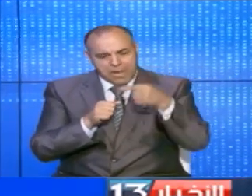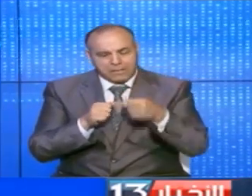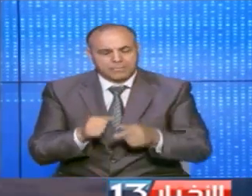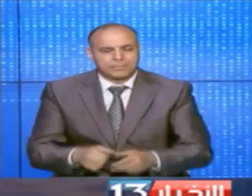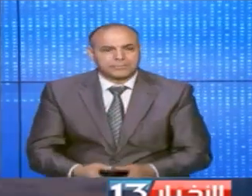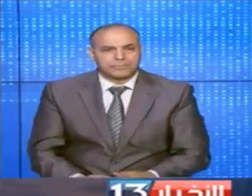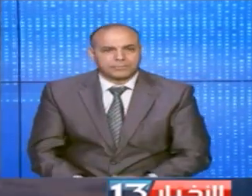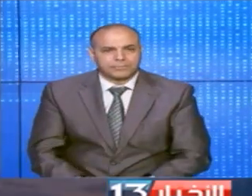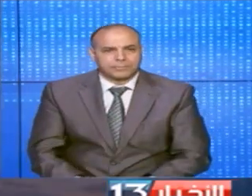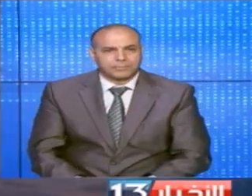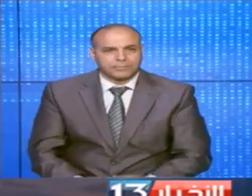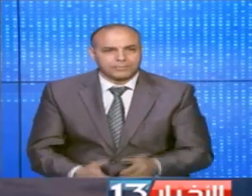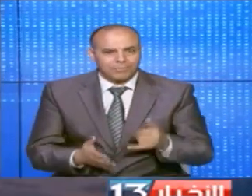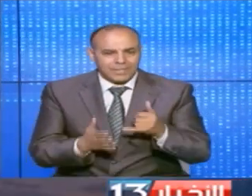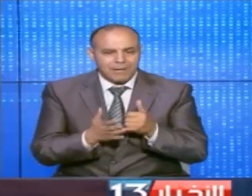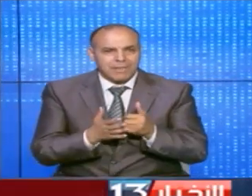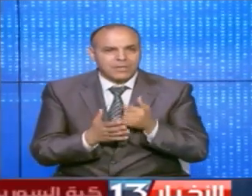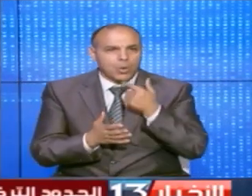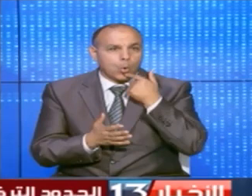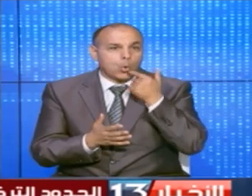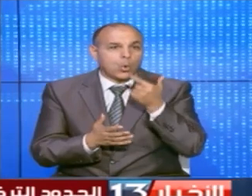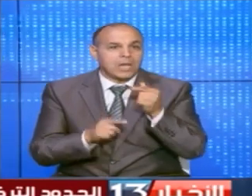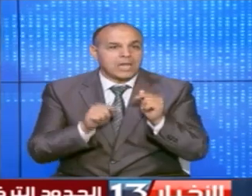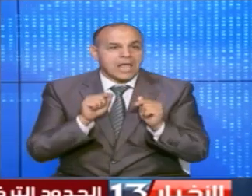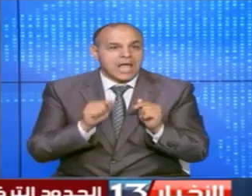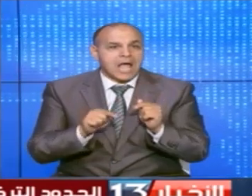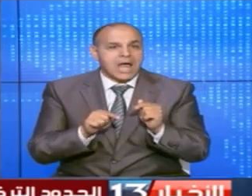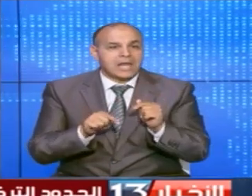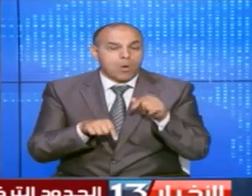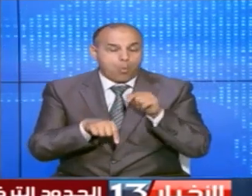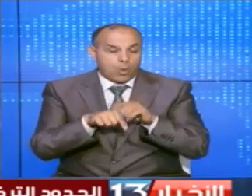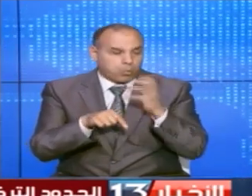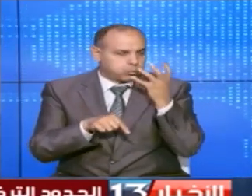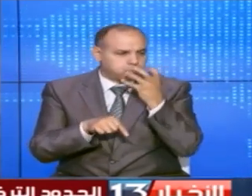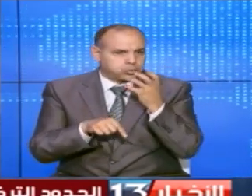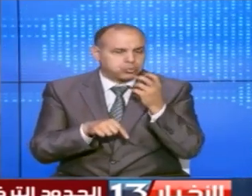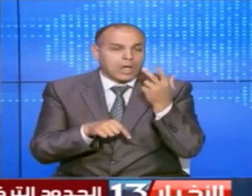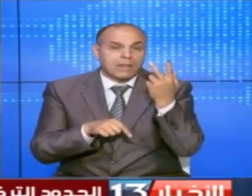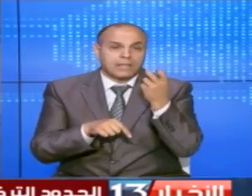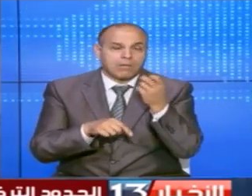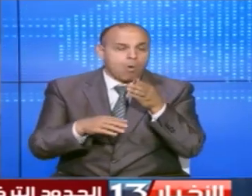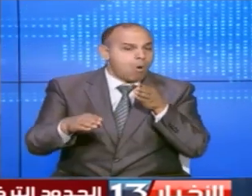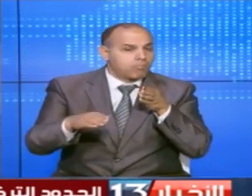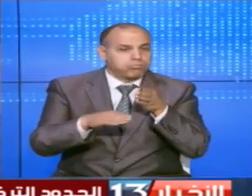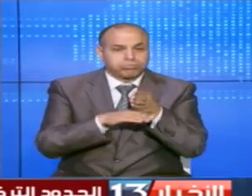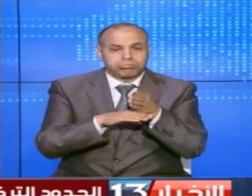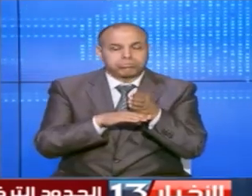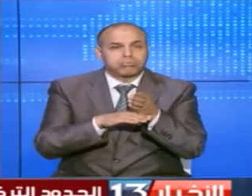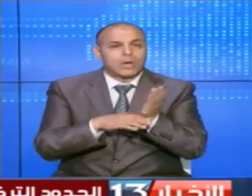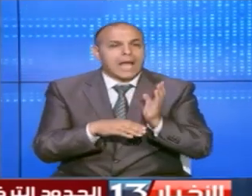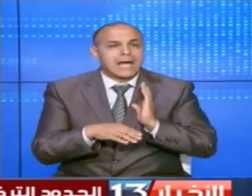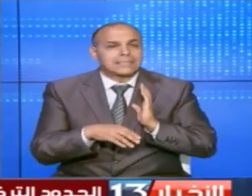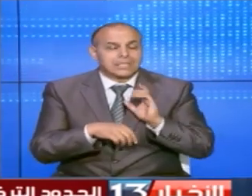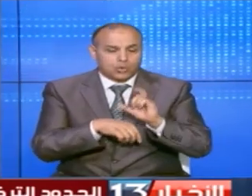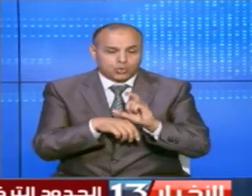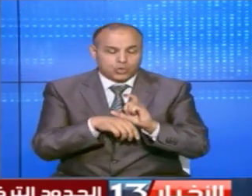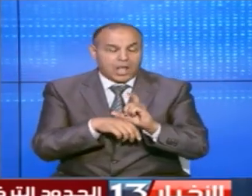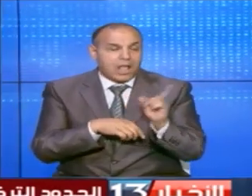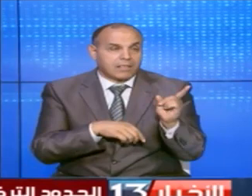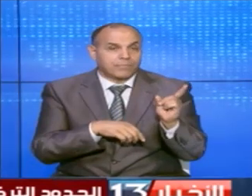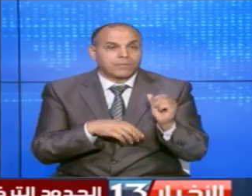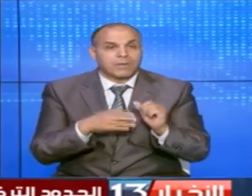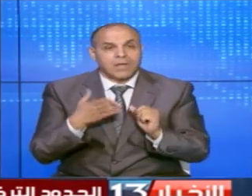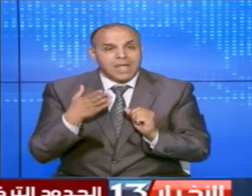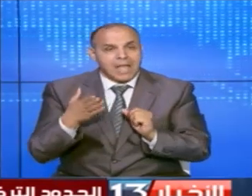مدينه راس العين التي يبدو انها النقطه الساخنه في اليوم الثامن من عمليات السلام العسكريه التي تقودها تركيا